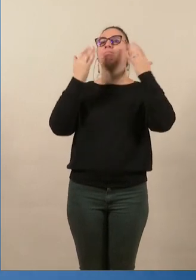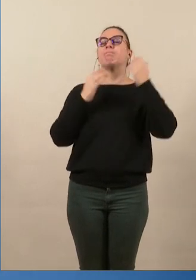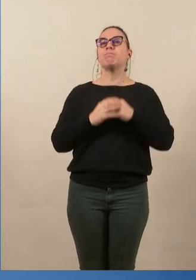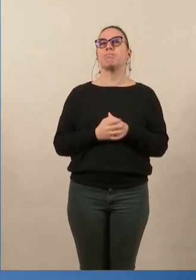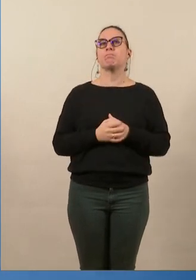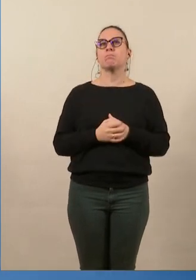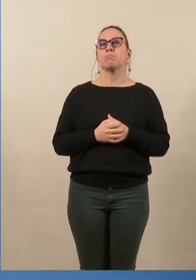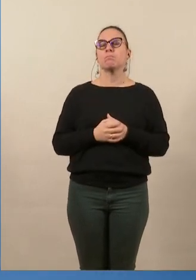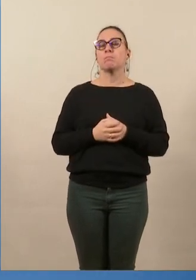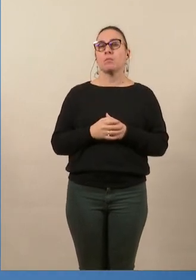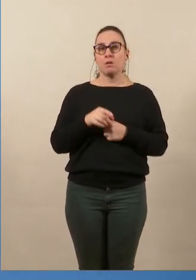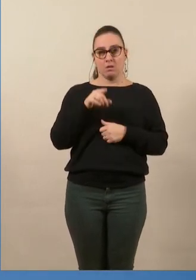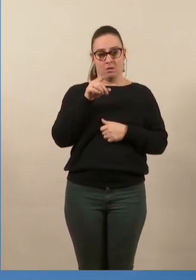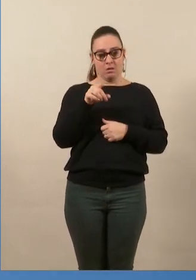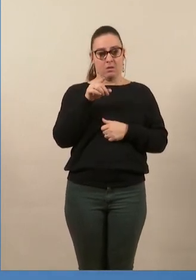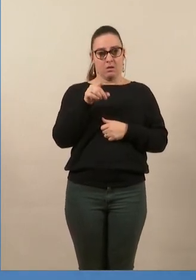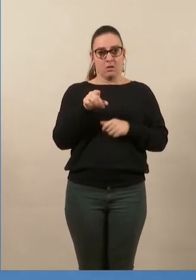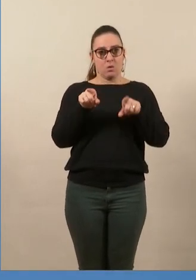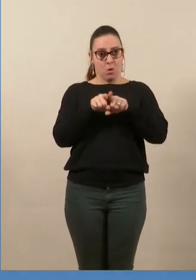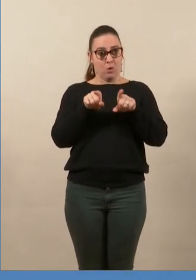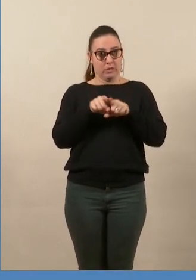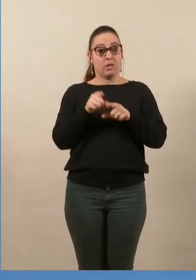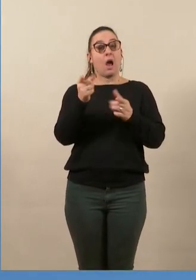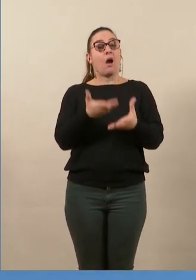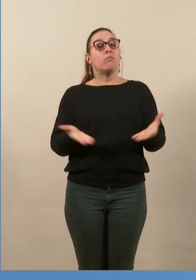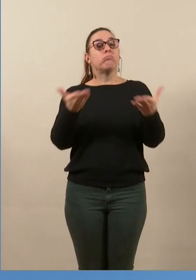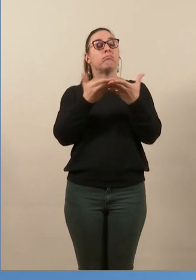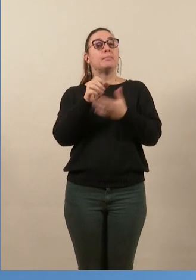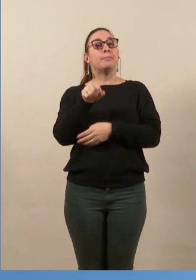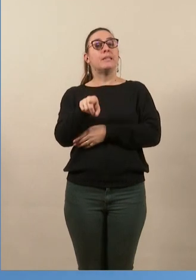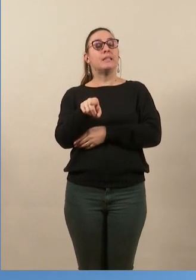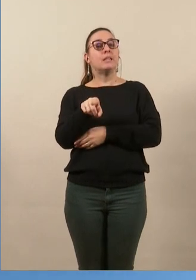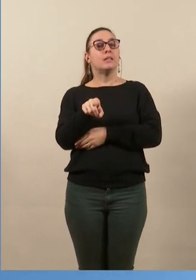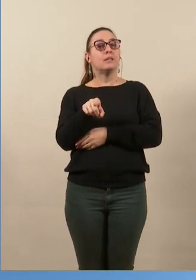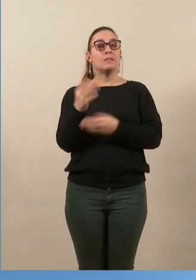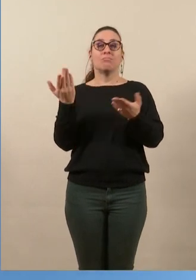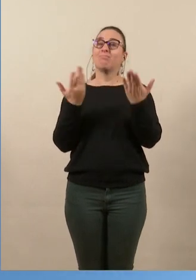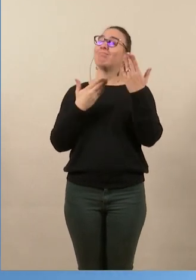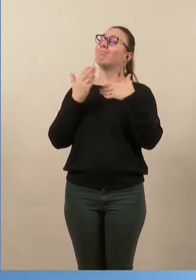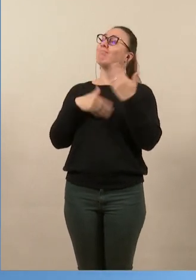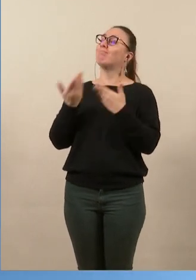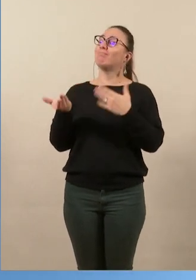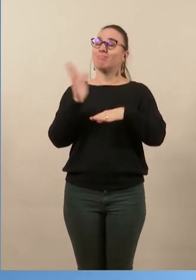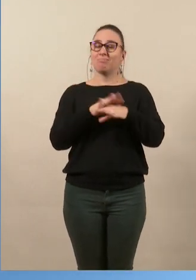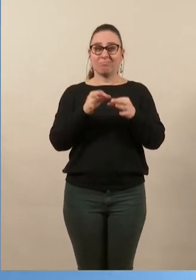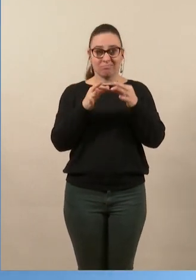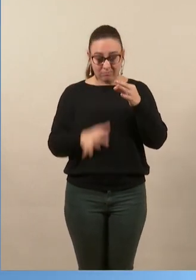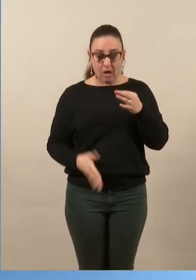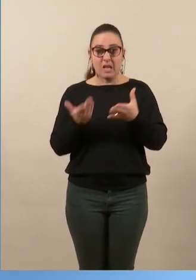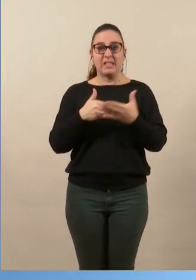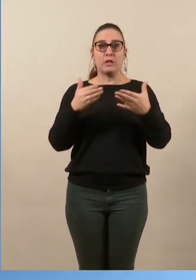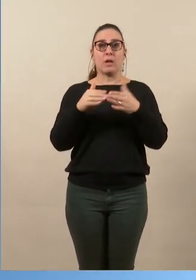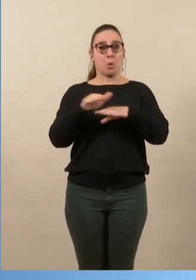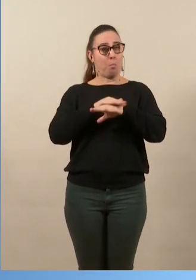interpellant que dans cette histoire au final on se retrouve avec une une situation de blocage